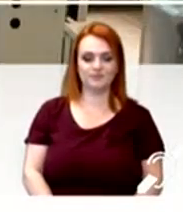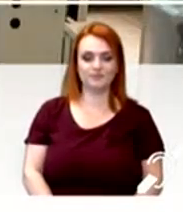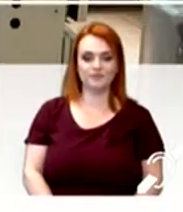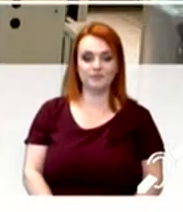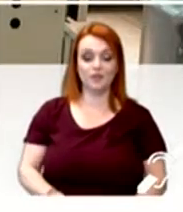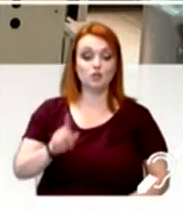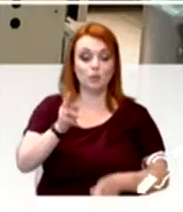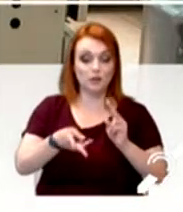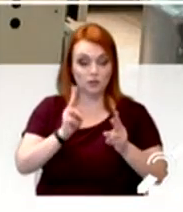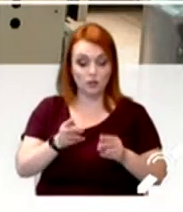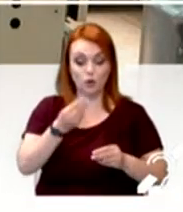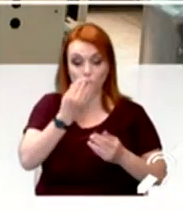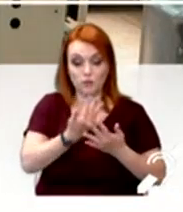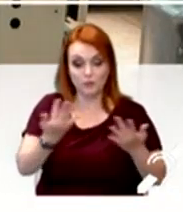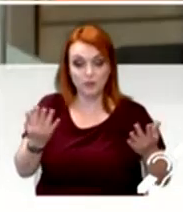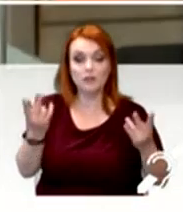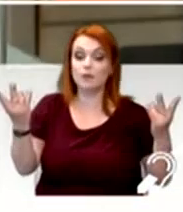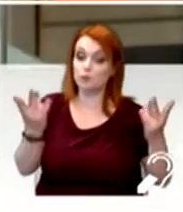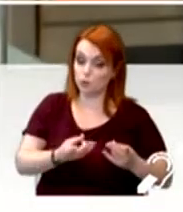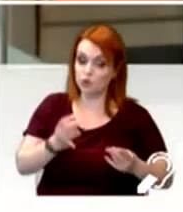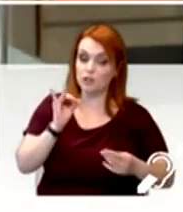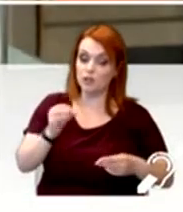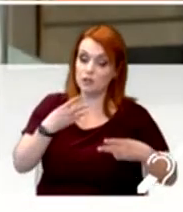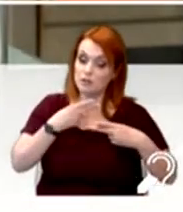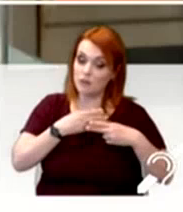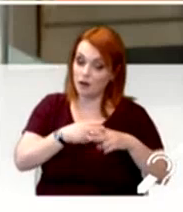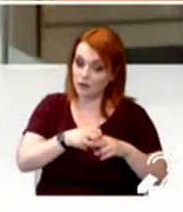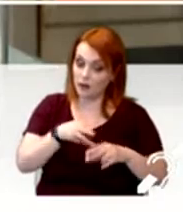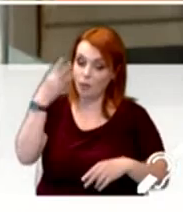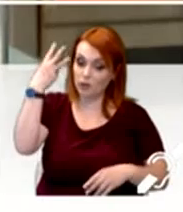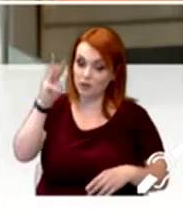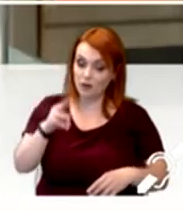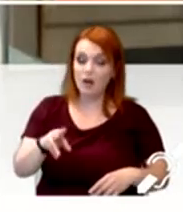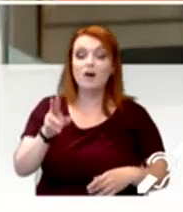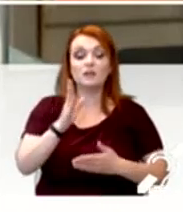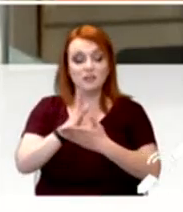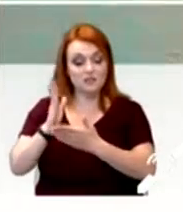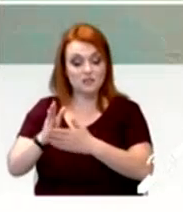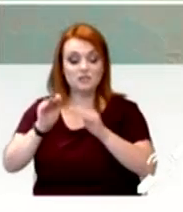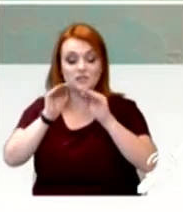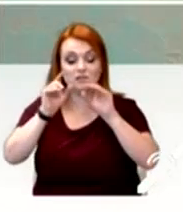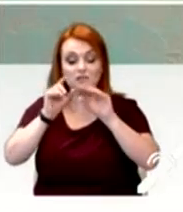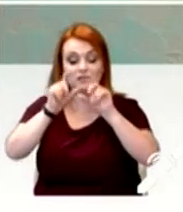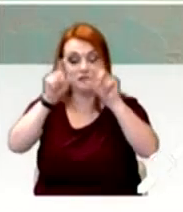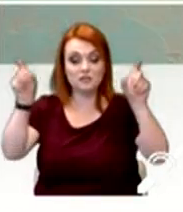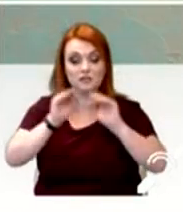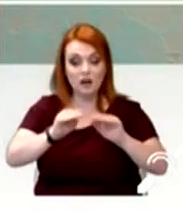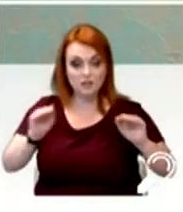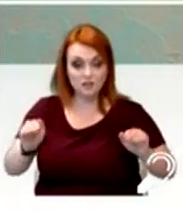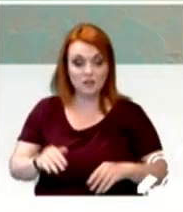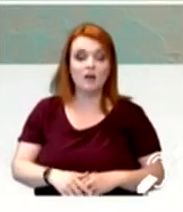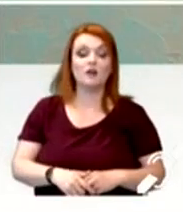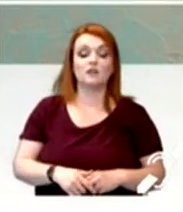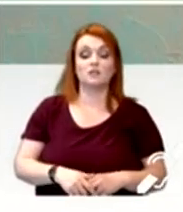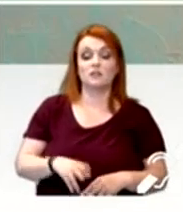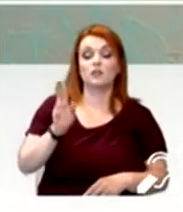pentru prepararea unor bucate e nevoie și de tehnică modernă, care însă lipsește în unele instituții. Ceea ce ține de